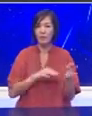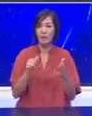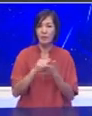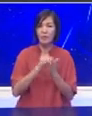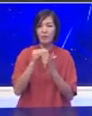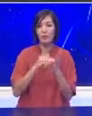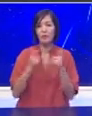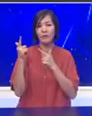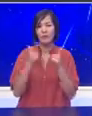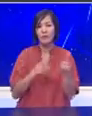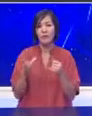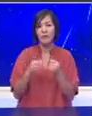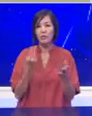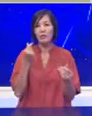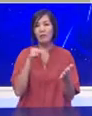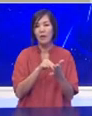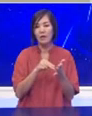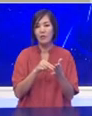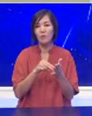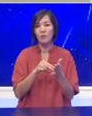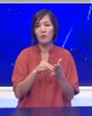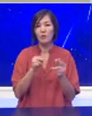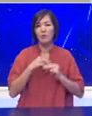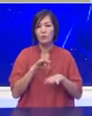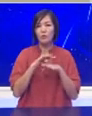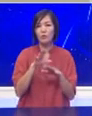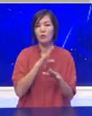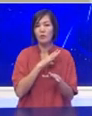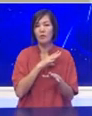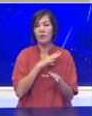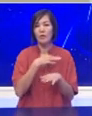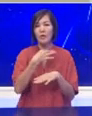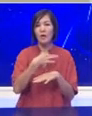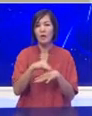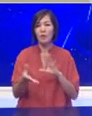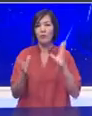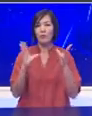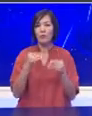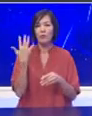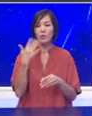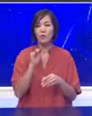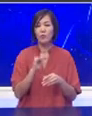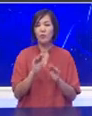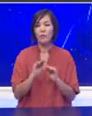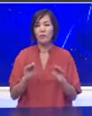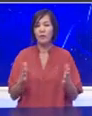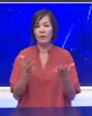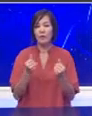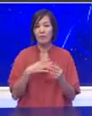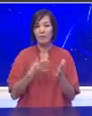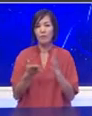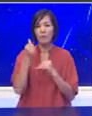құжаттама жасау, жерді бағалау, жерді қайтару деген сияқты жұмыстар жасалынуда. Ауданы бойынша 47-50 мыңға жуық қабылданады. Өткен оқу